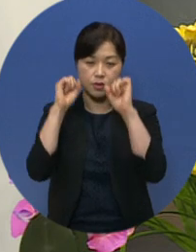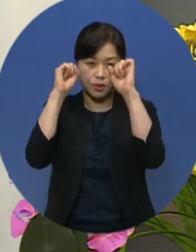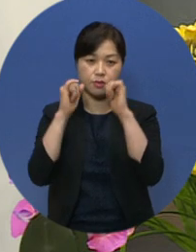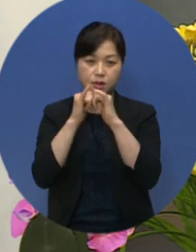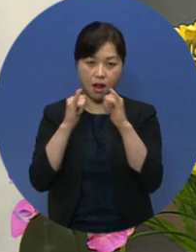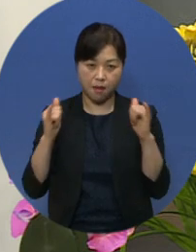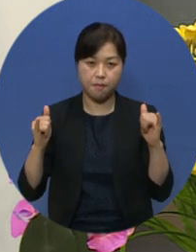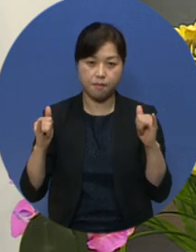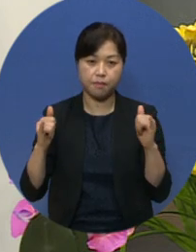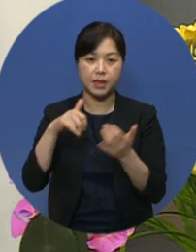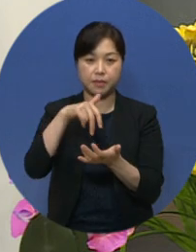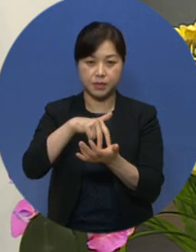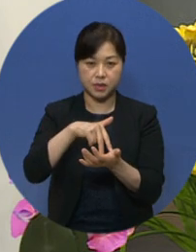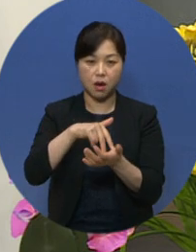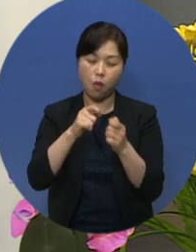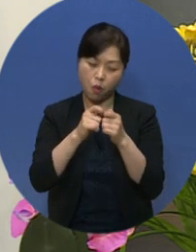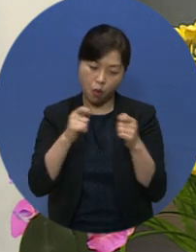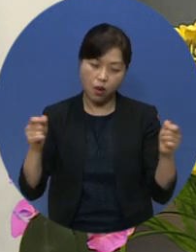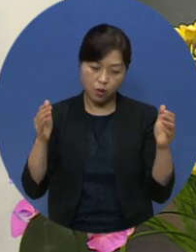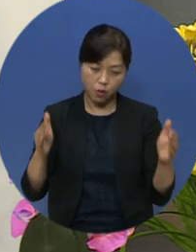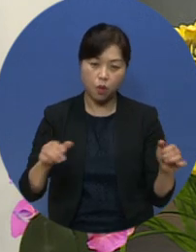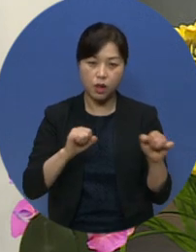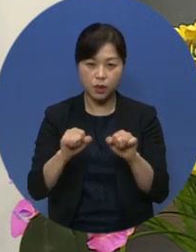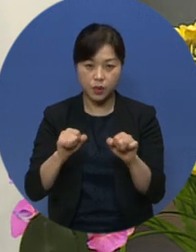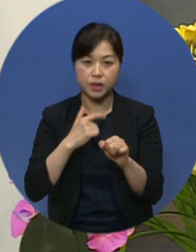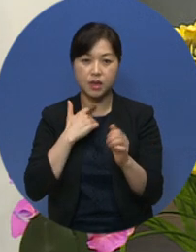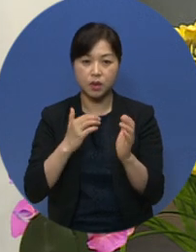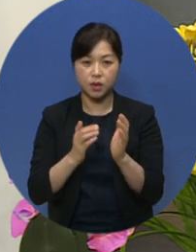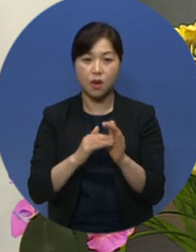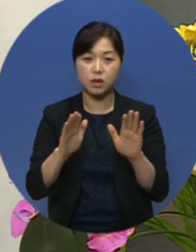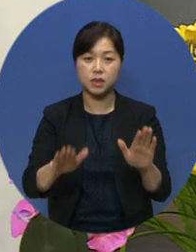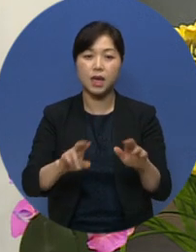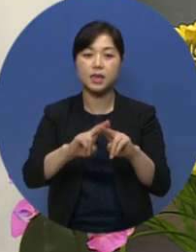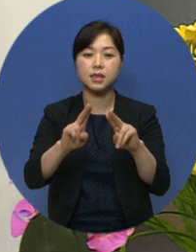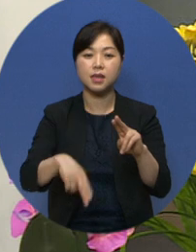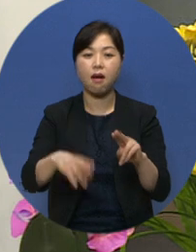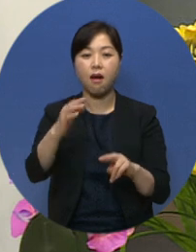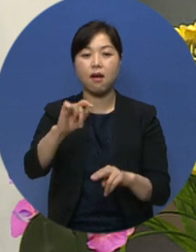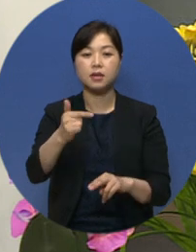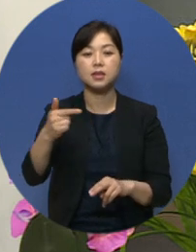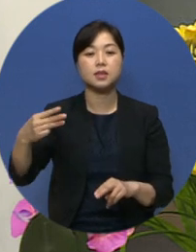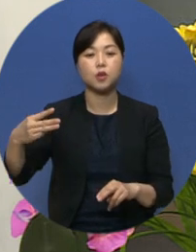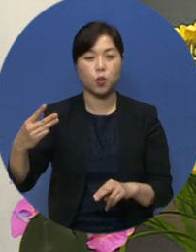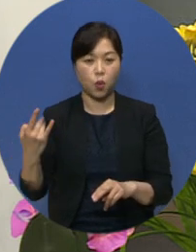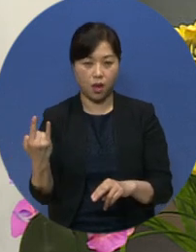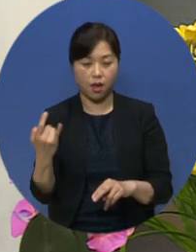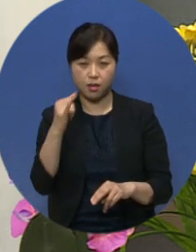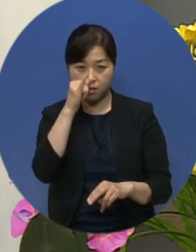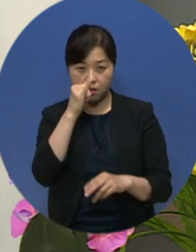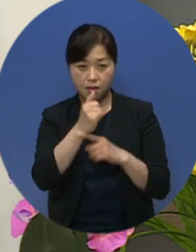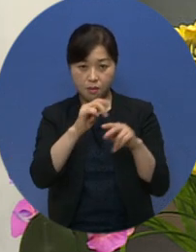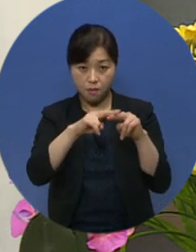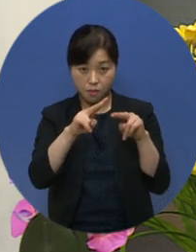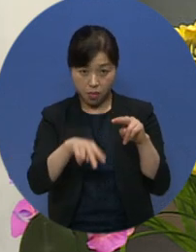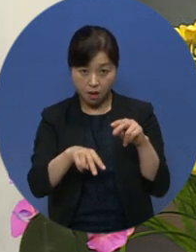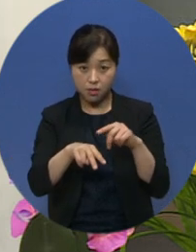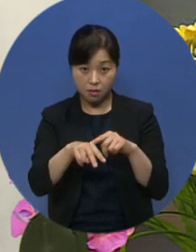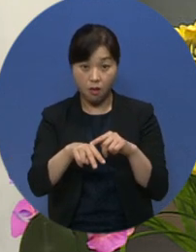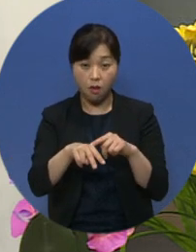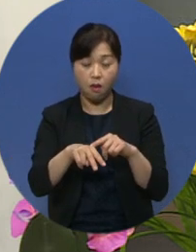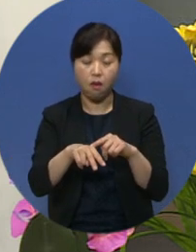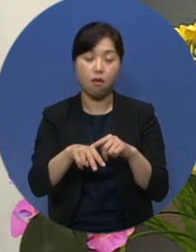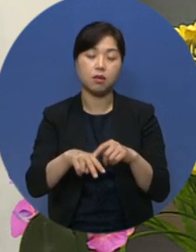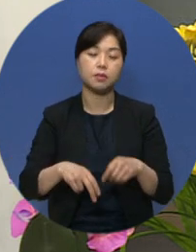기간 이제 몸바쳐 오셨고 이제 이거 또 은퇴 기간이라는 게 있잖아요 이래 이제 얼마 있으면 되는 어차피 해야